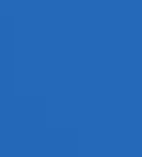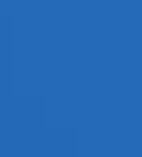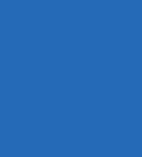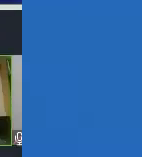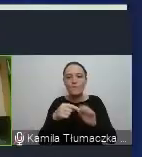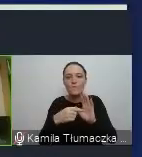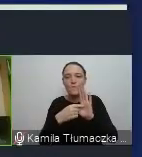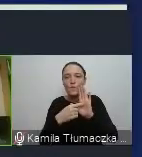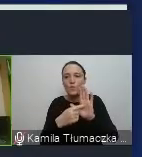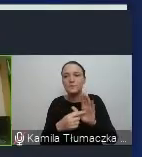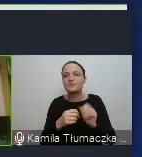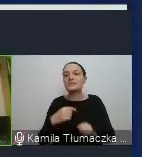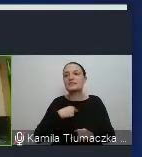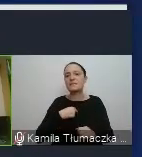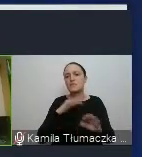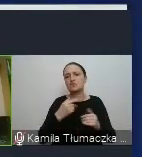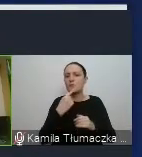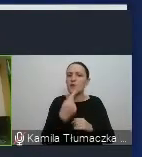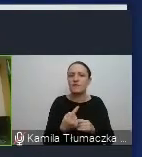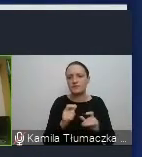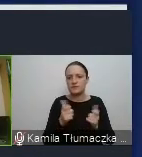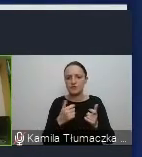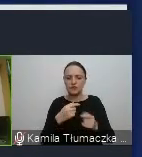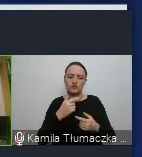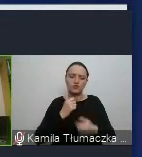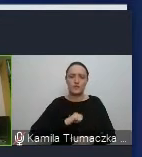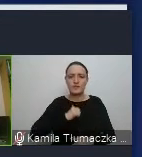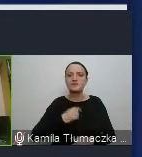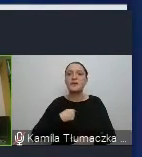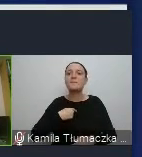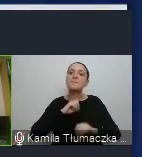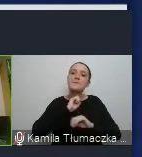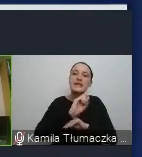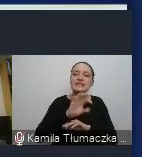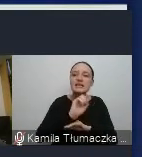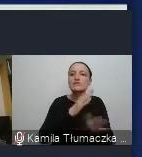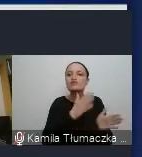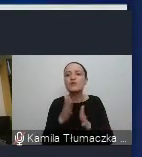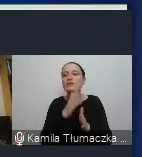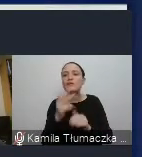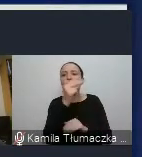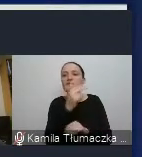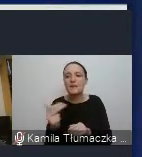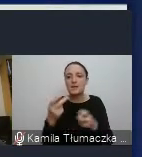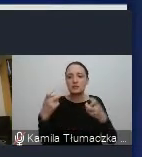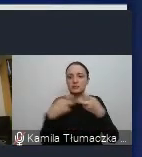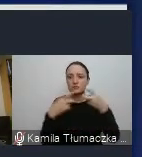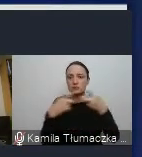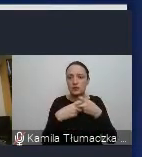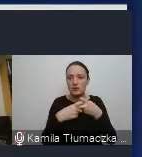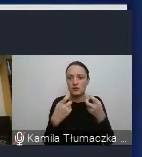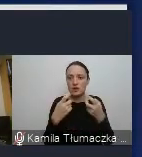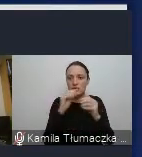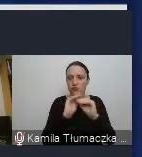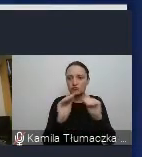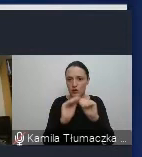Nazywam się Ewa Rycombel. Przygotowałam dla Państwa prezentację na temat zdalnego nauczania